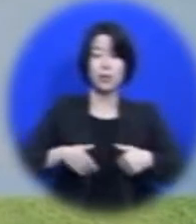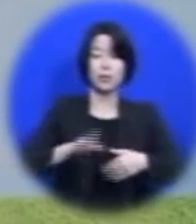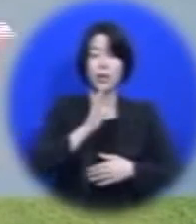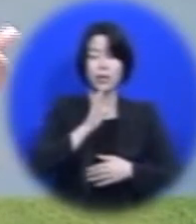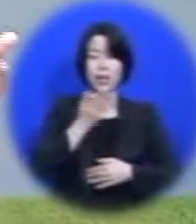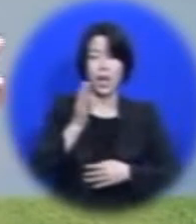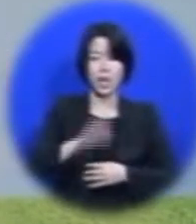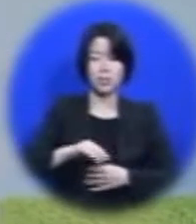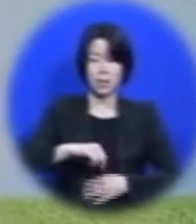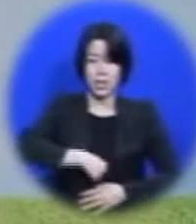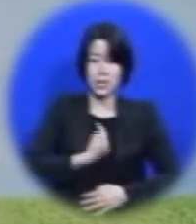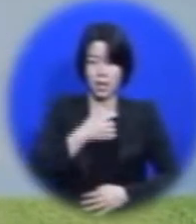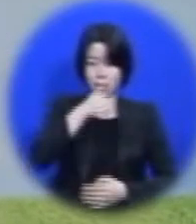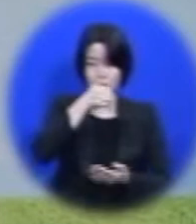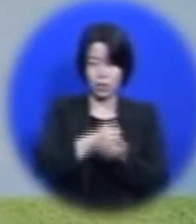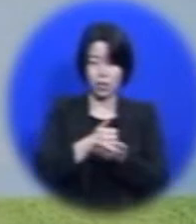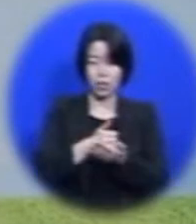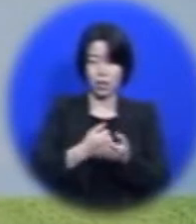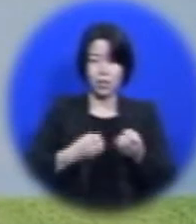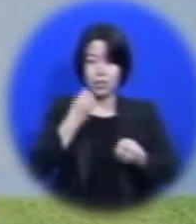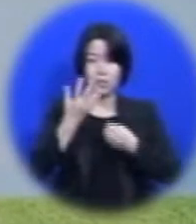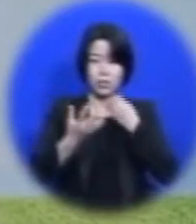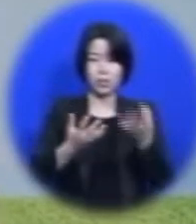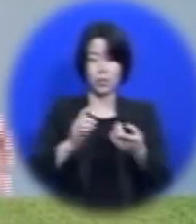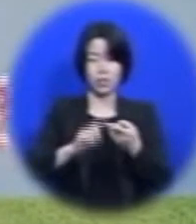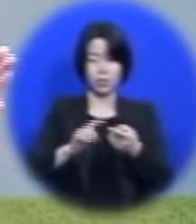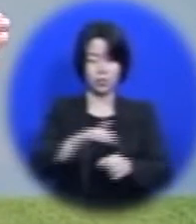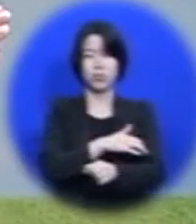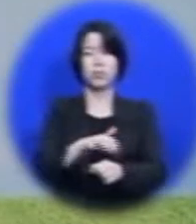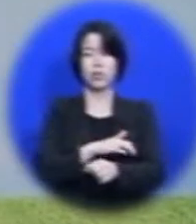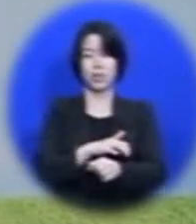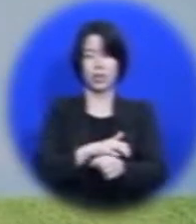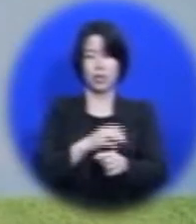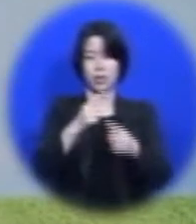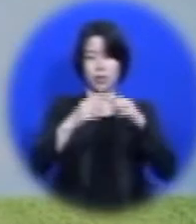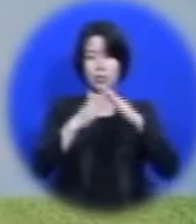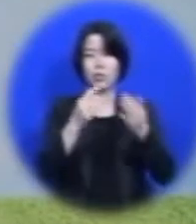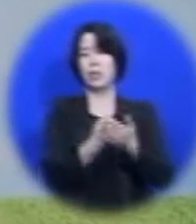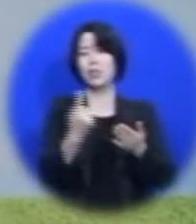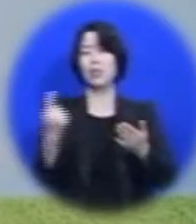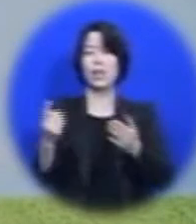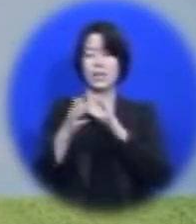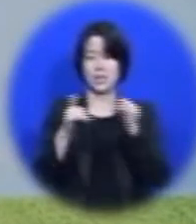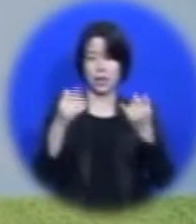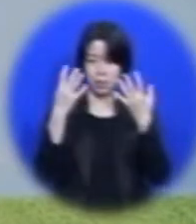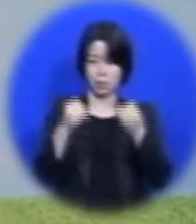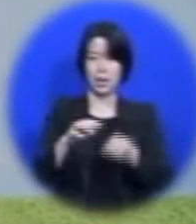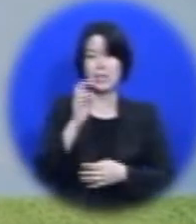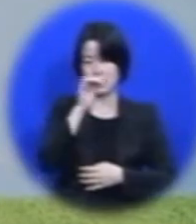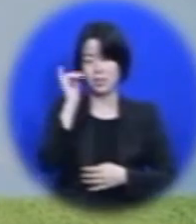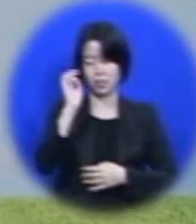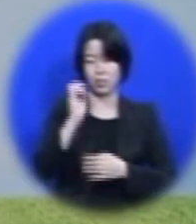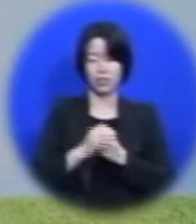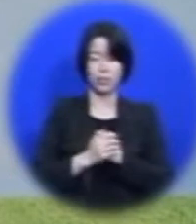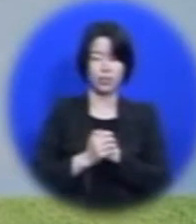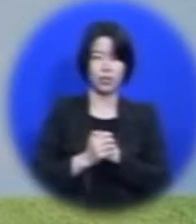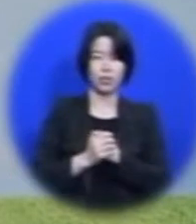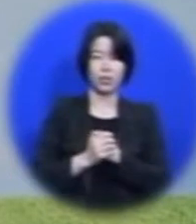자기 죄를 드러내고 고백하는 일에 대해서는 너무 불편해서 교회를 떠나간 이들이 많았던 거예요.